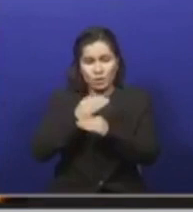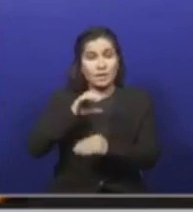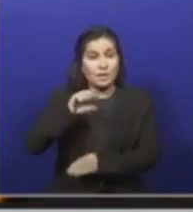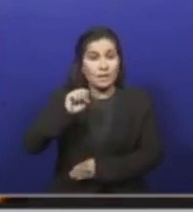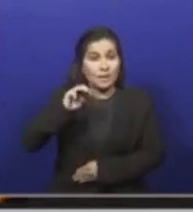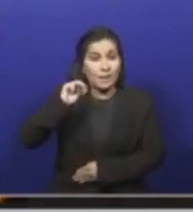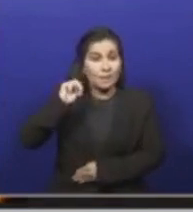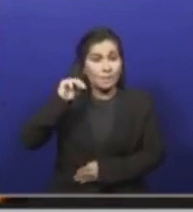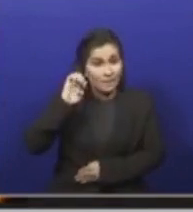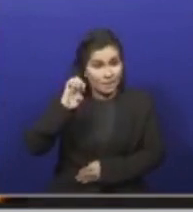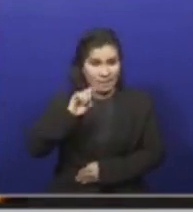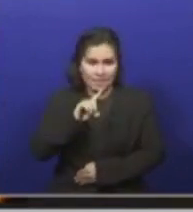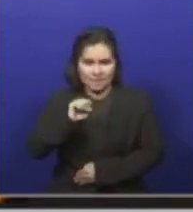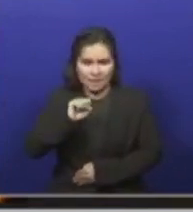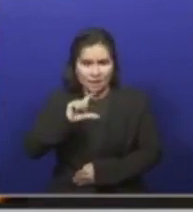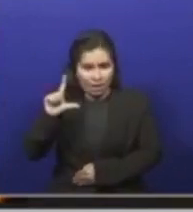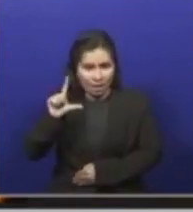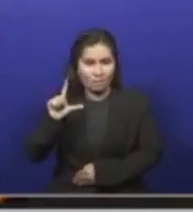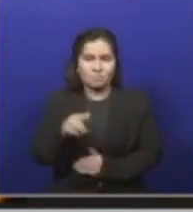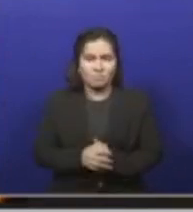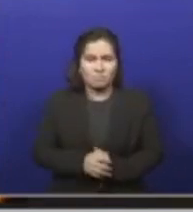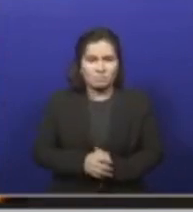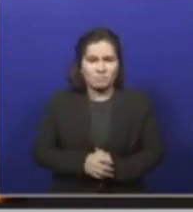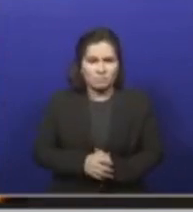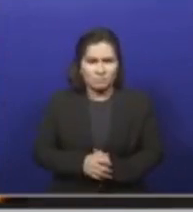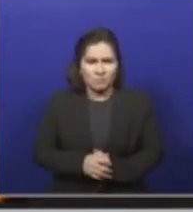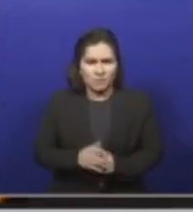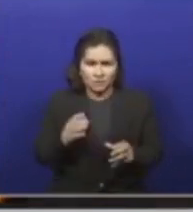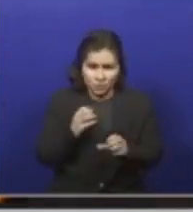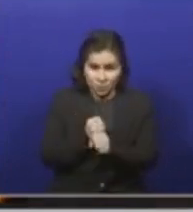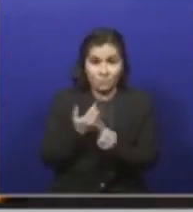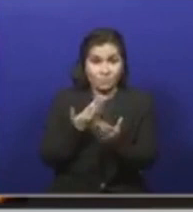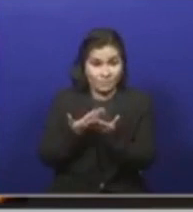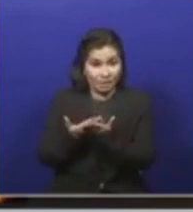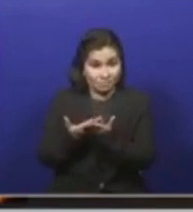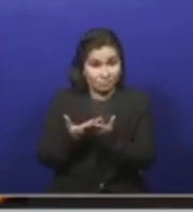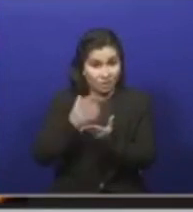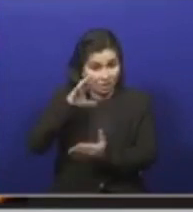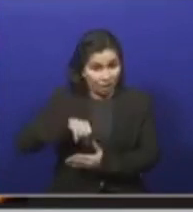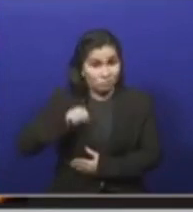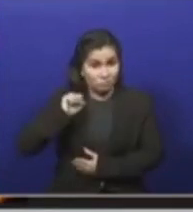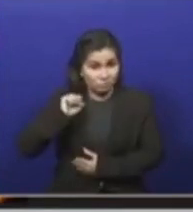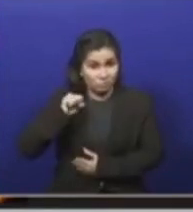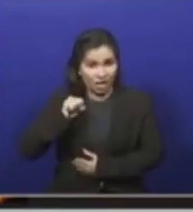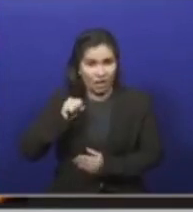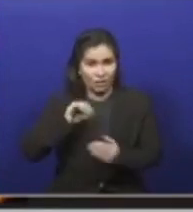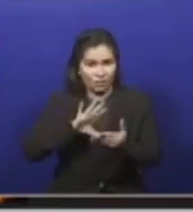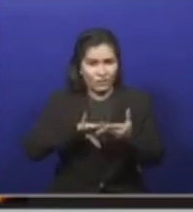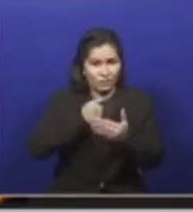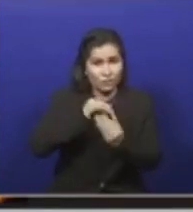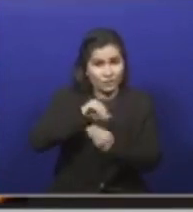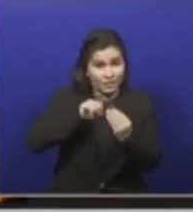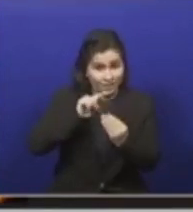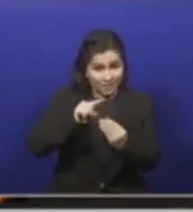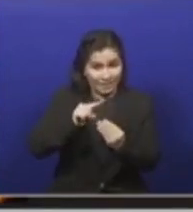เป็น NPL 100,000 ล้านบาทสรุปท่านจะเอาเงินตรงนี้ด้วยใช่ไหมครับก้อนนี้ที่จะบอกว่าฟื้นฟูเศรษฐกิจท่านก็จะเอา